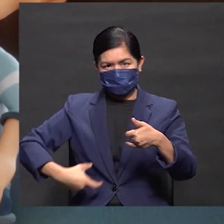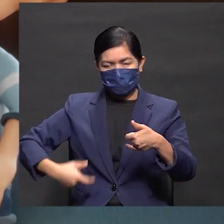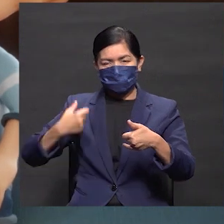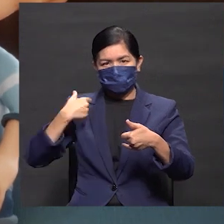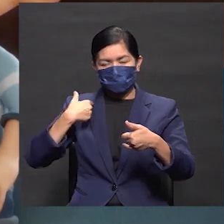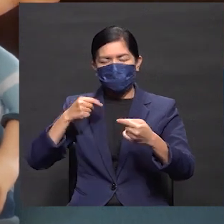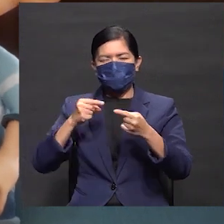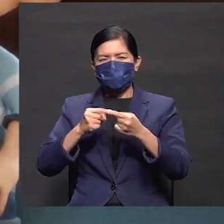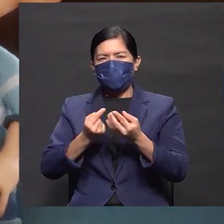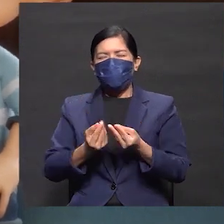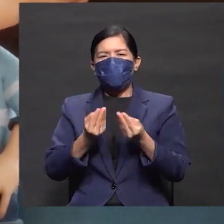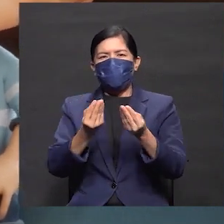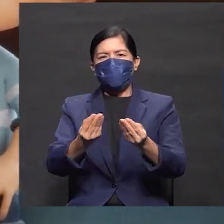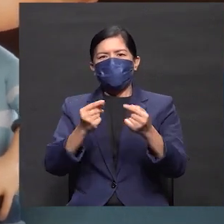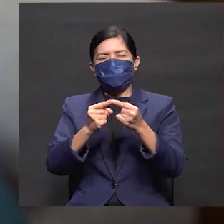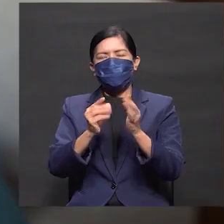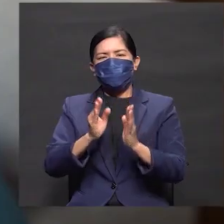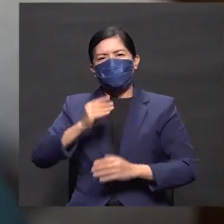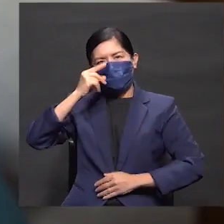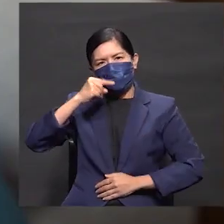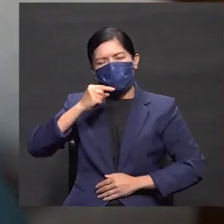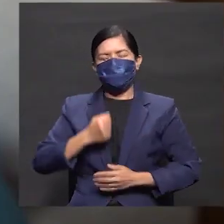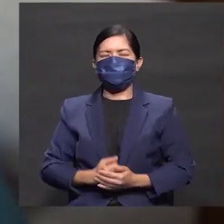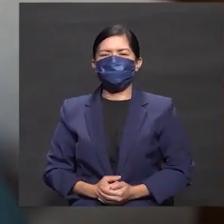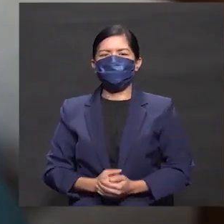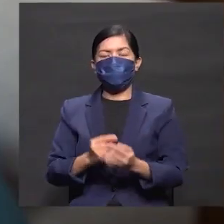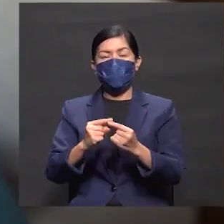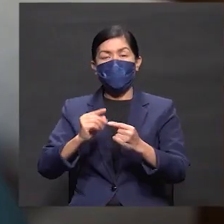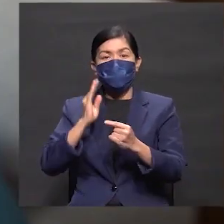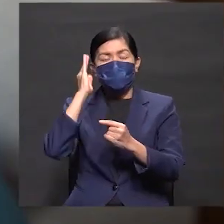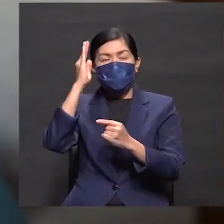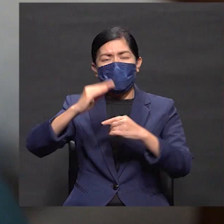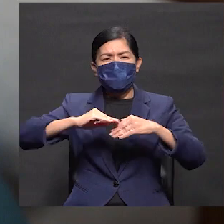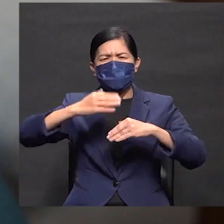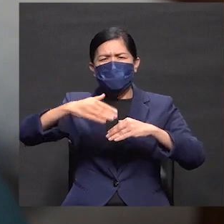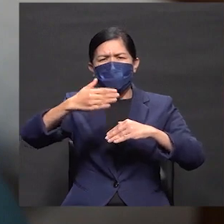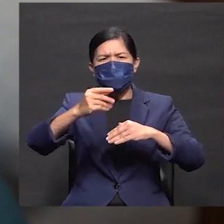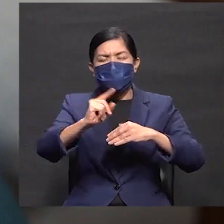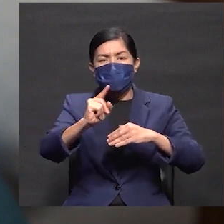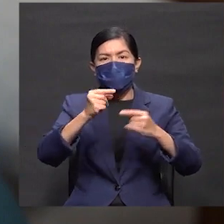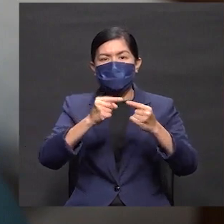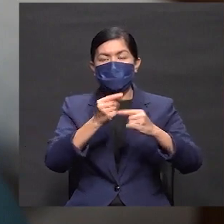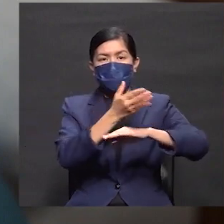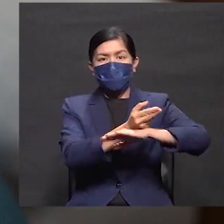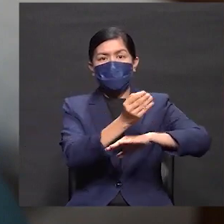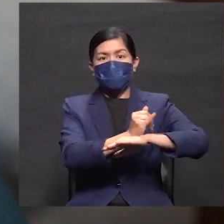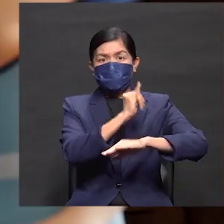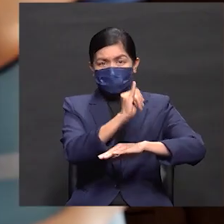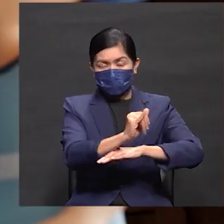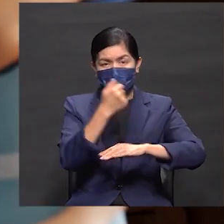นับเป็นวีรกรรมที่กล้าหาญมากเลย แล้วหลังจากนั้นเป็นยังไงต่อหรอครับคุณปู่อยุธยารบชนะทุกครั้งเลยไห